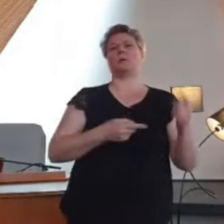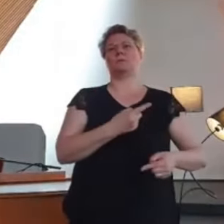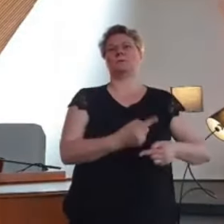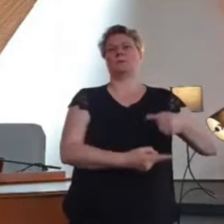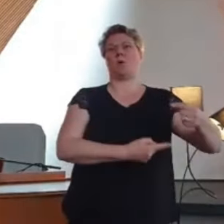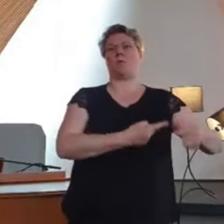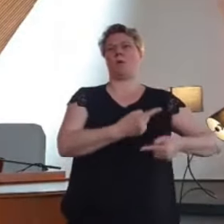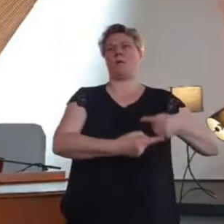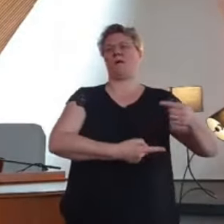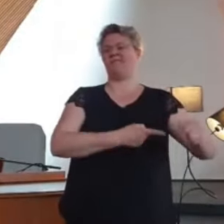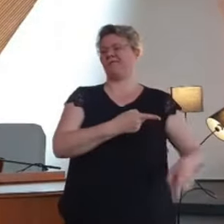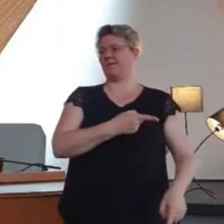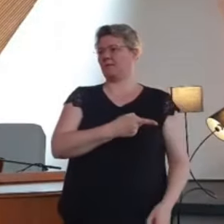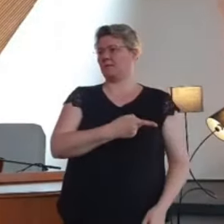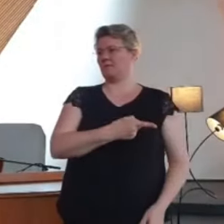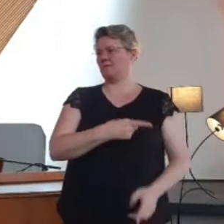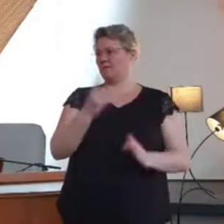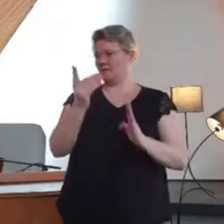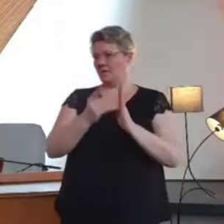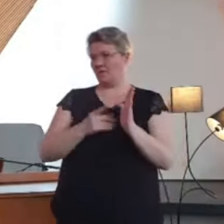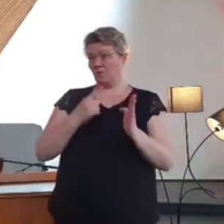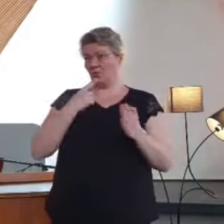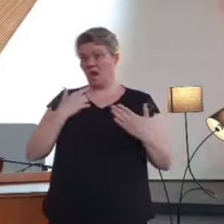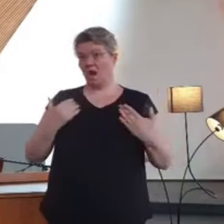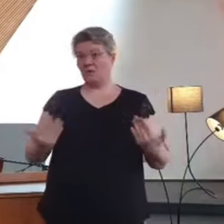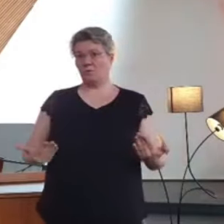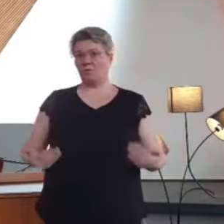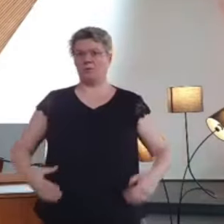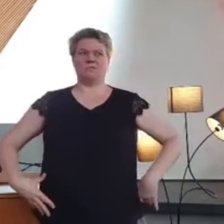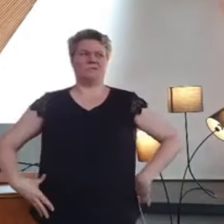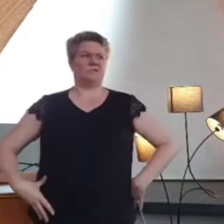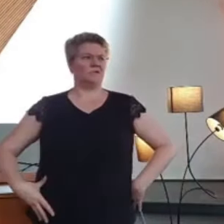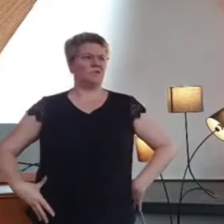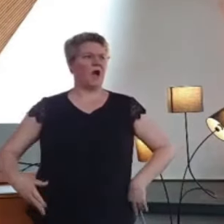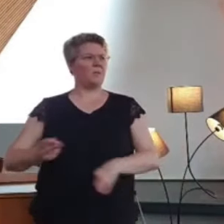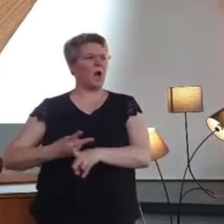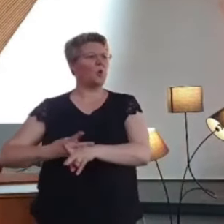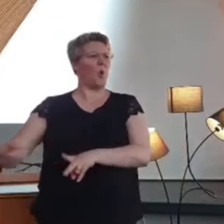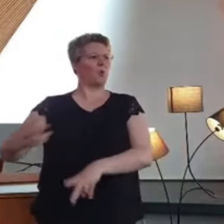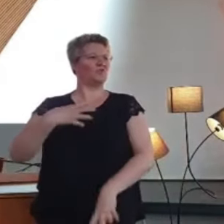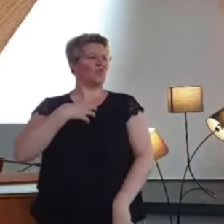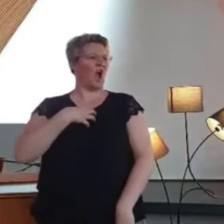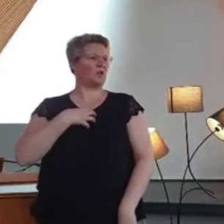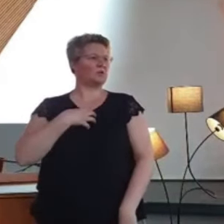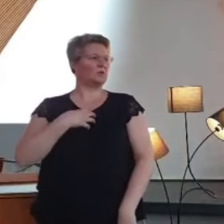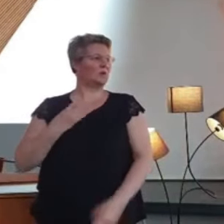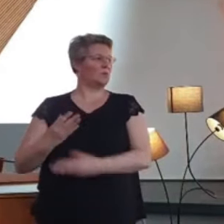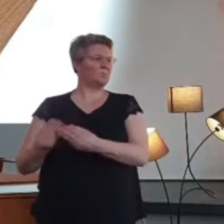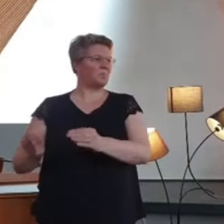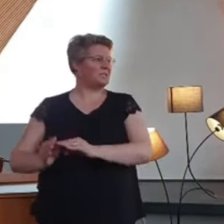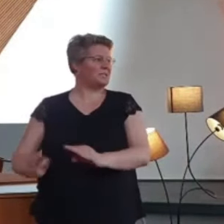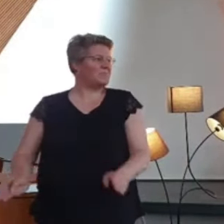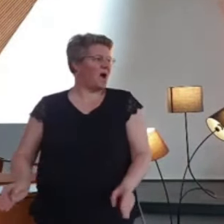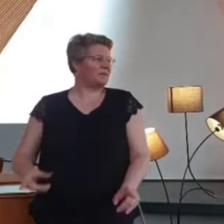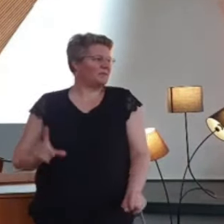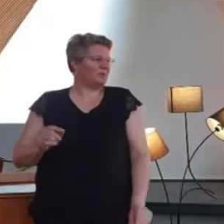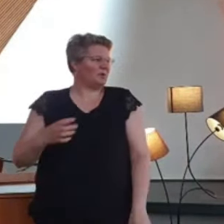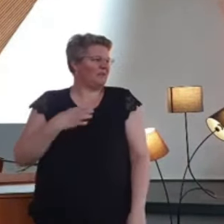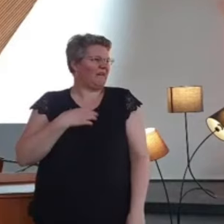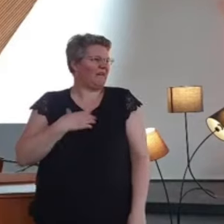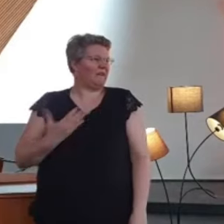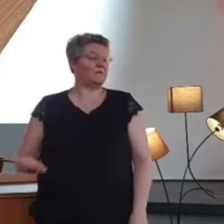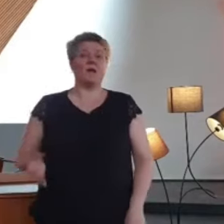dauerhaft Einschränkendes ist. Aber ehrlicherweise gibt es auch chronische Erkrankungen, die nicht gehen. Und so